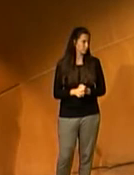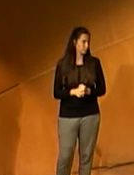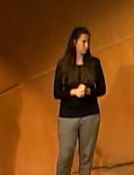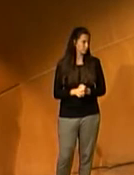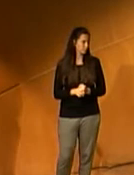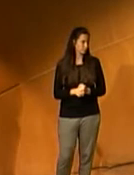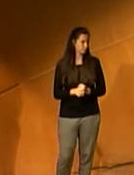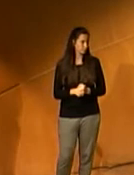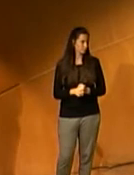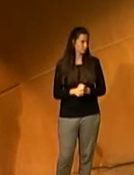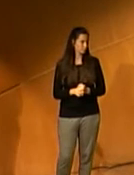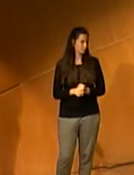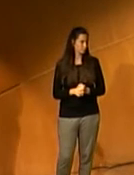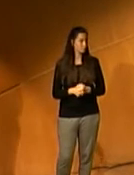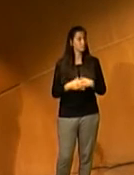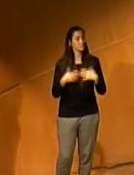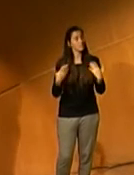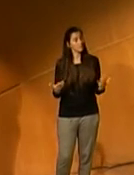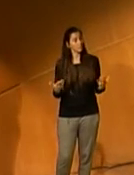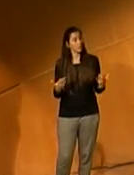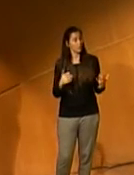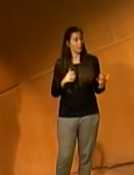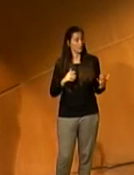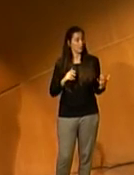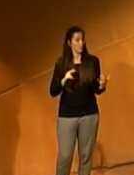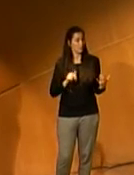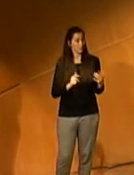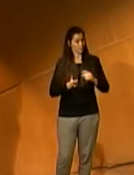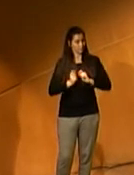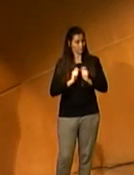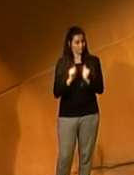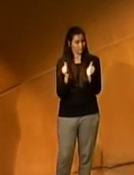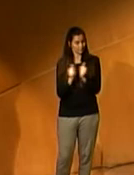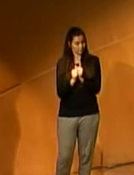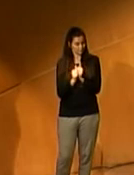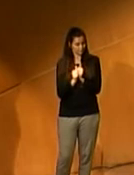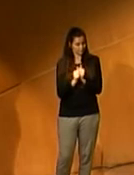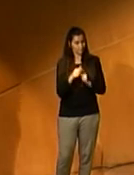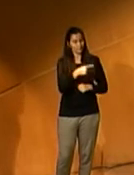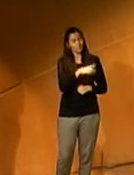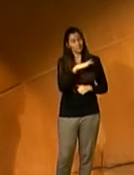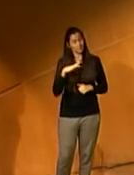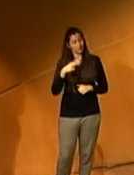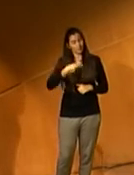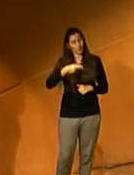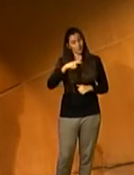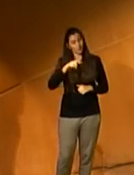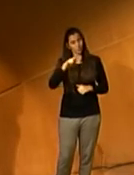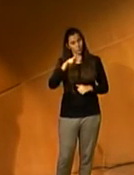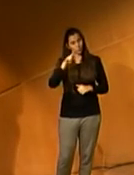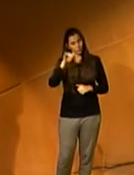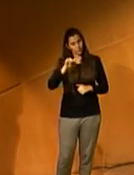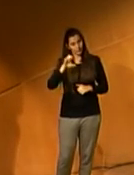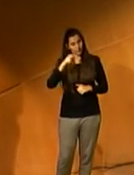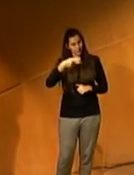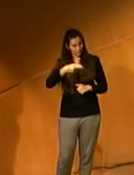Donc, on va maintenant discuter avec Cathy Nguyen. Donc, on a